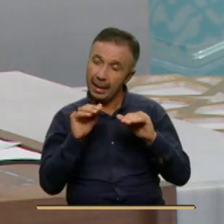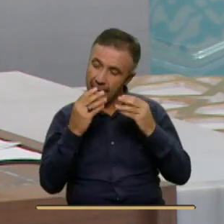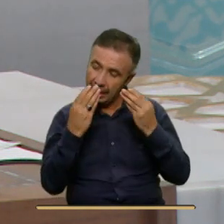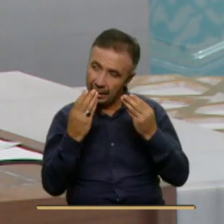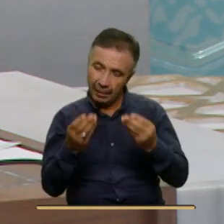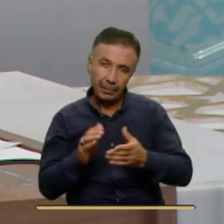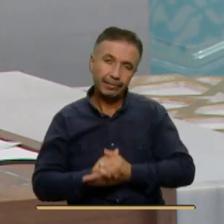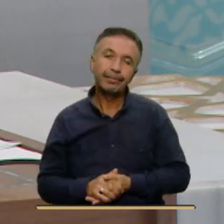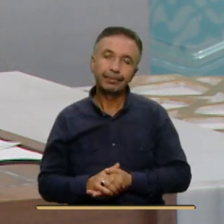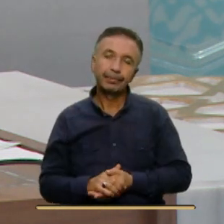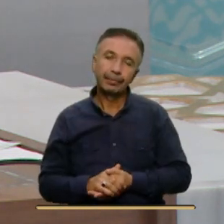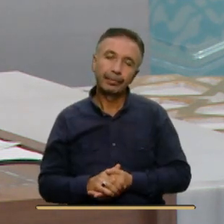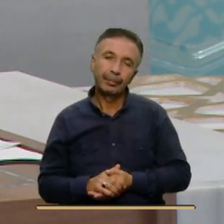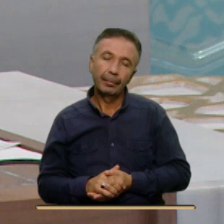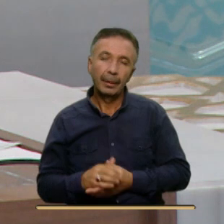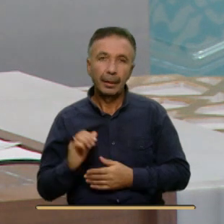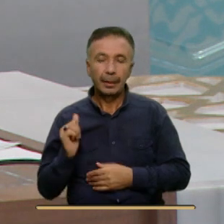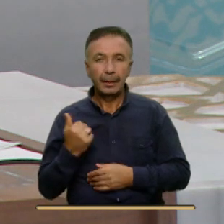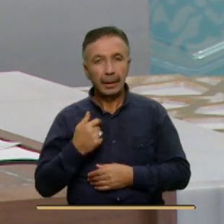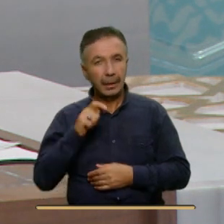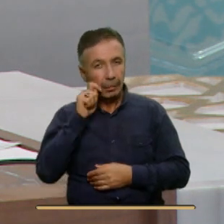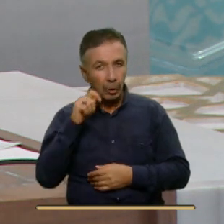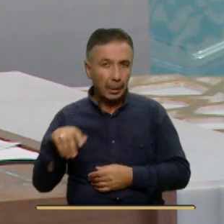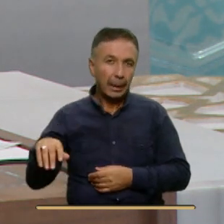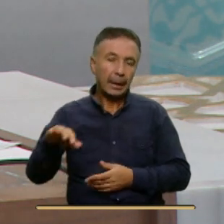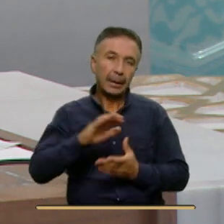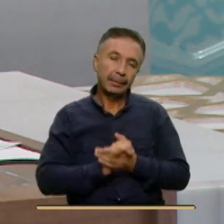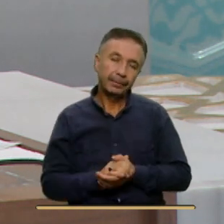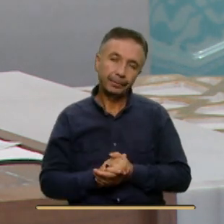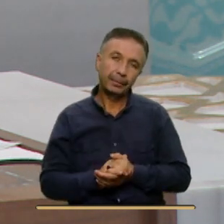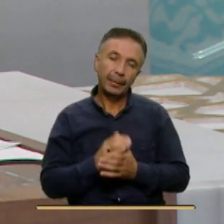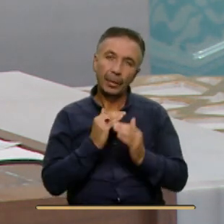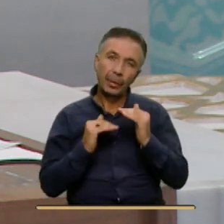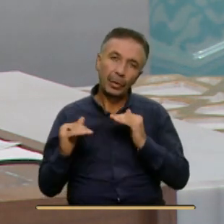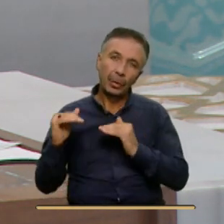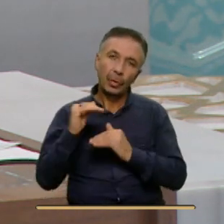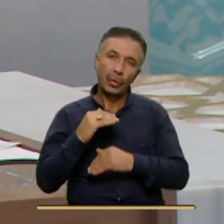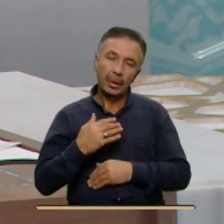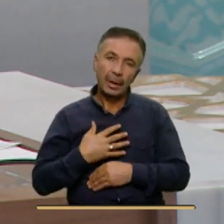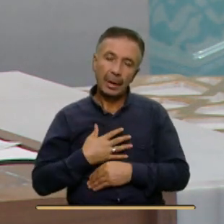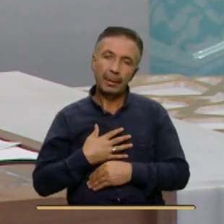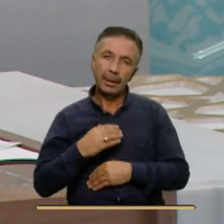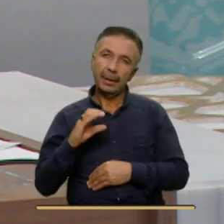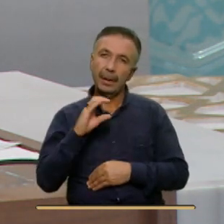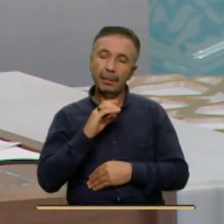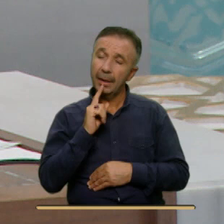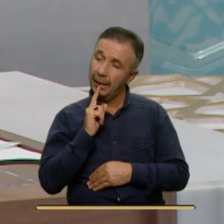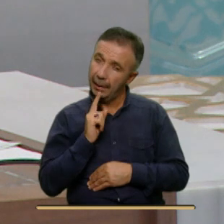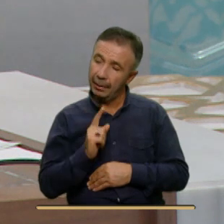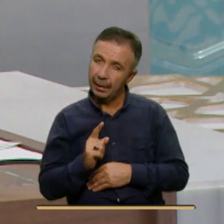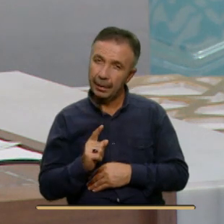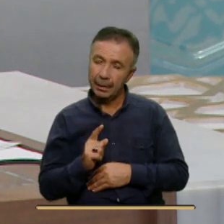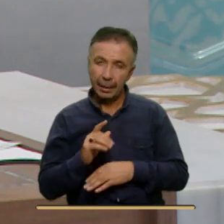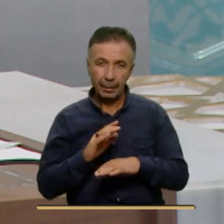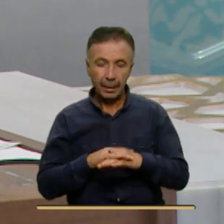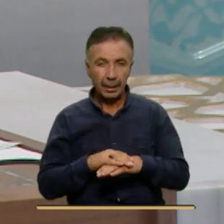ol. Değerli müminler, yüce dinimiz İslam'ın emrettiği